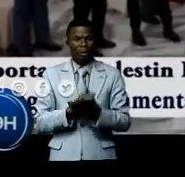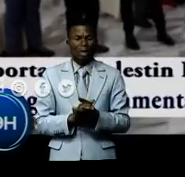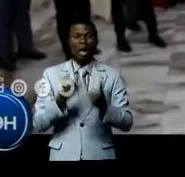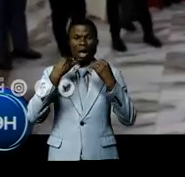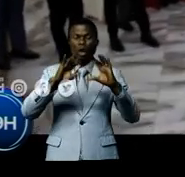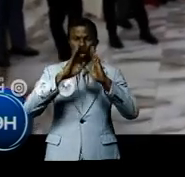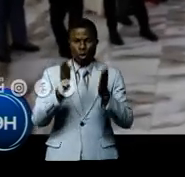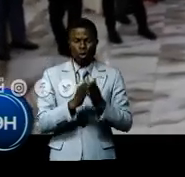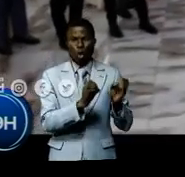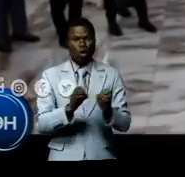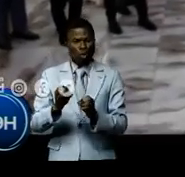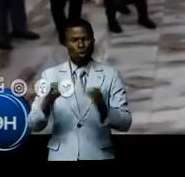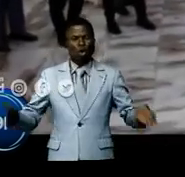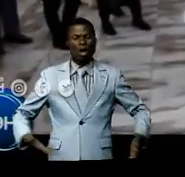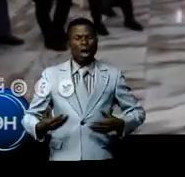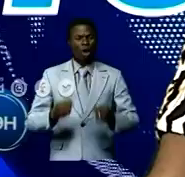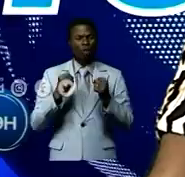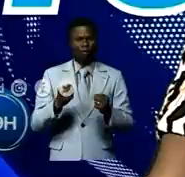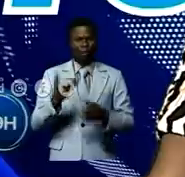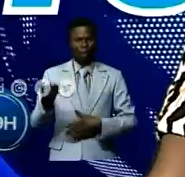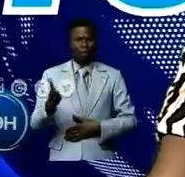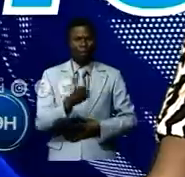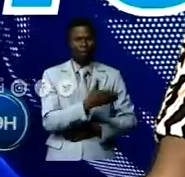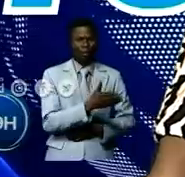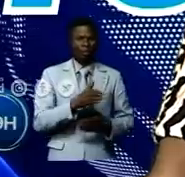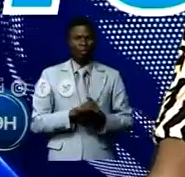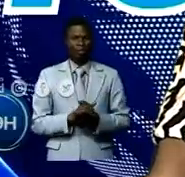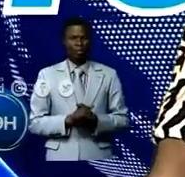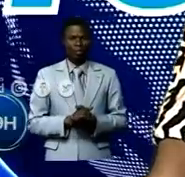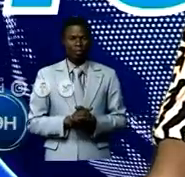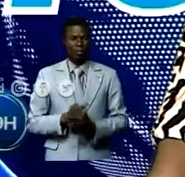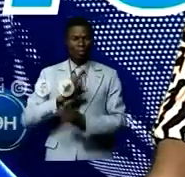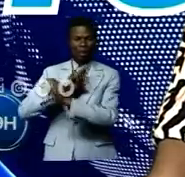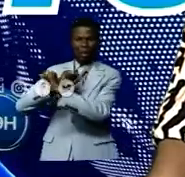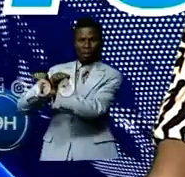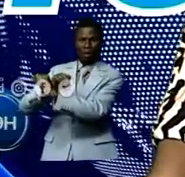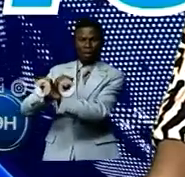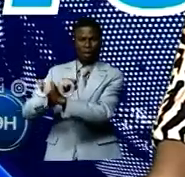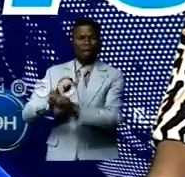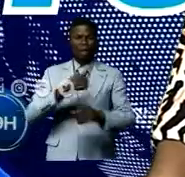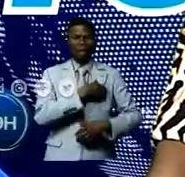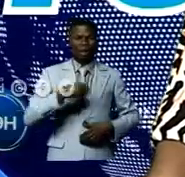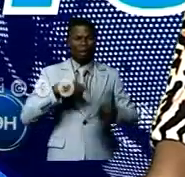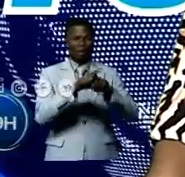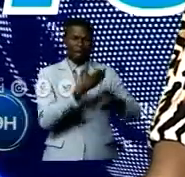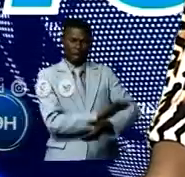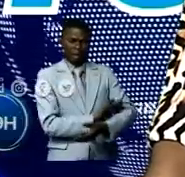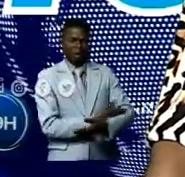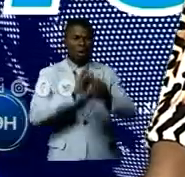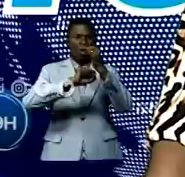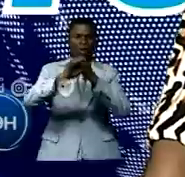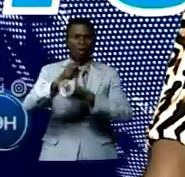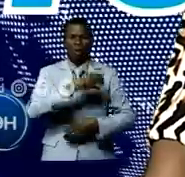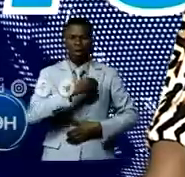tout s'est passé dans une ambiance conviviale. La protection de la femme et l'enfant, ainsi que la promotion